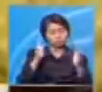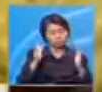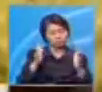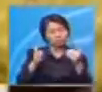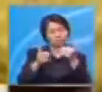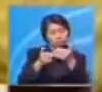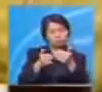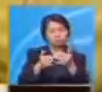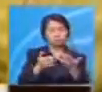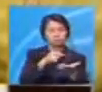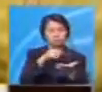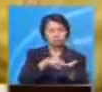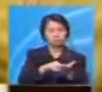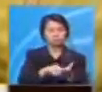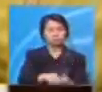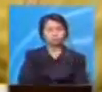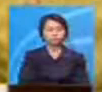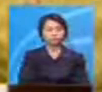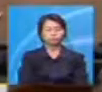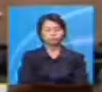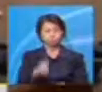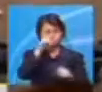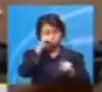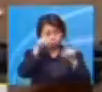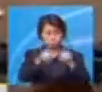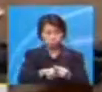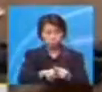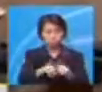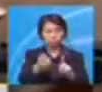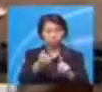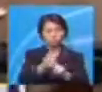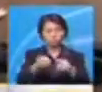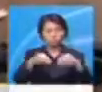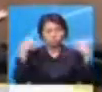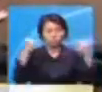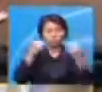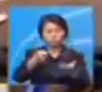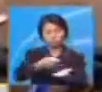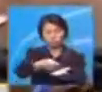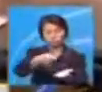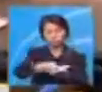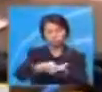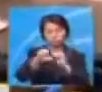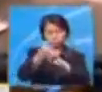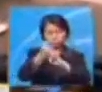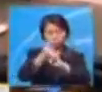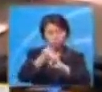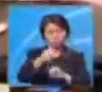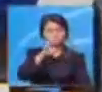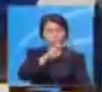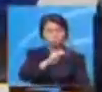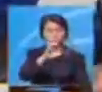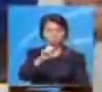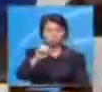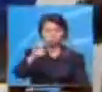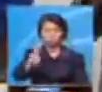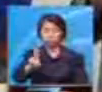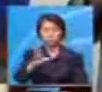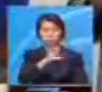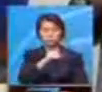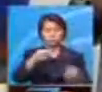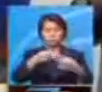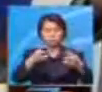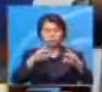terdekat ini persetujuan ini dicapai pada Majlis menandatangani perjanjian persefahaman MOU dan